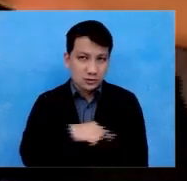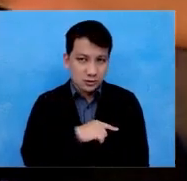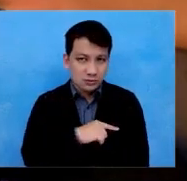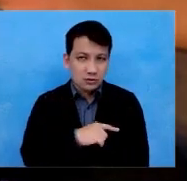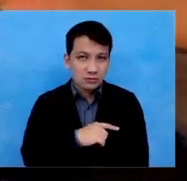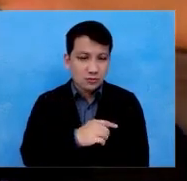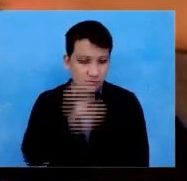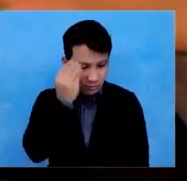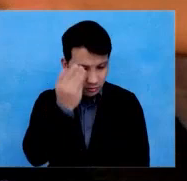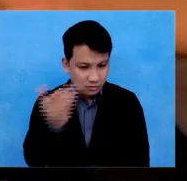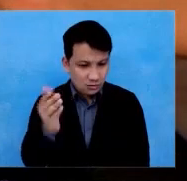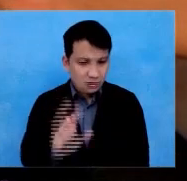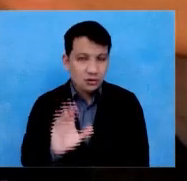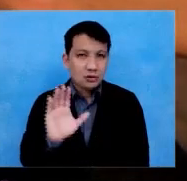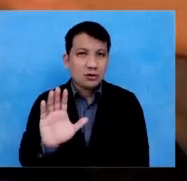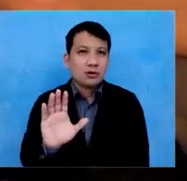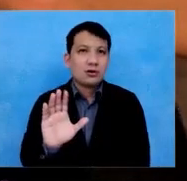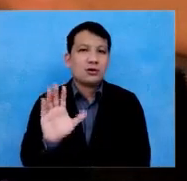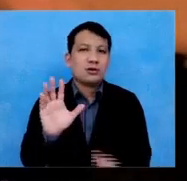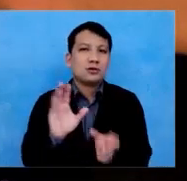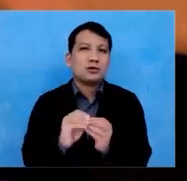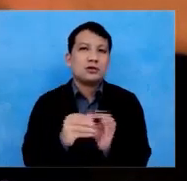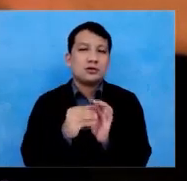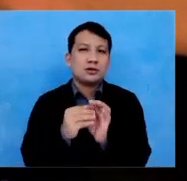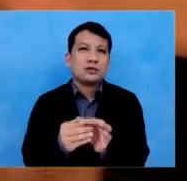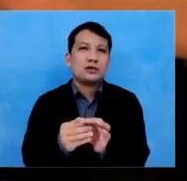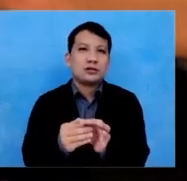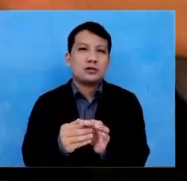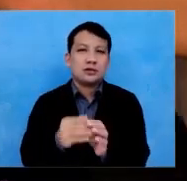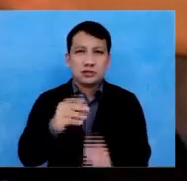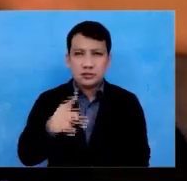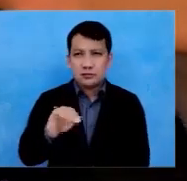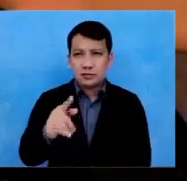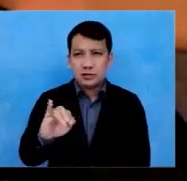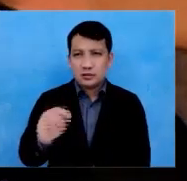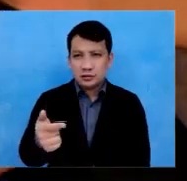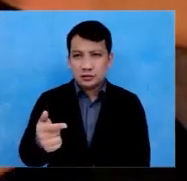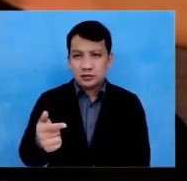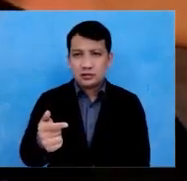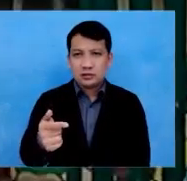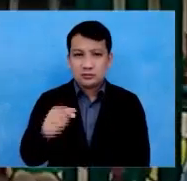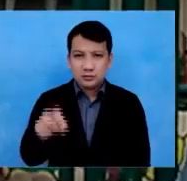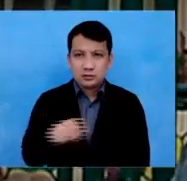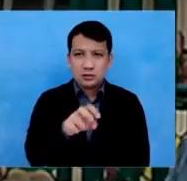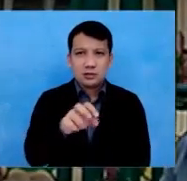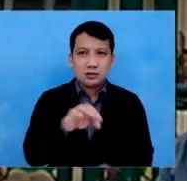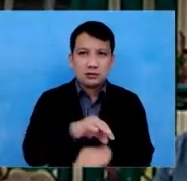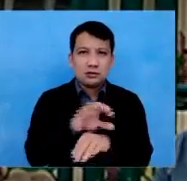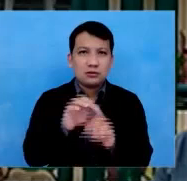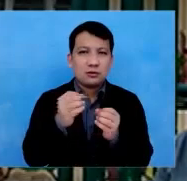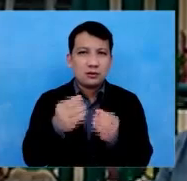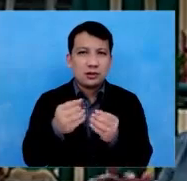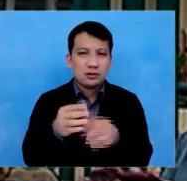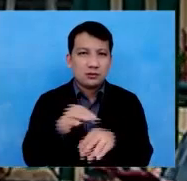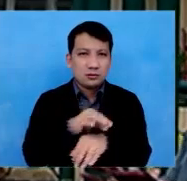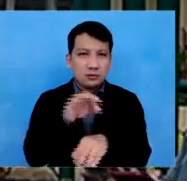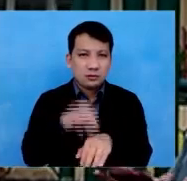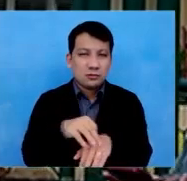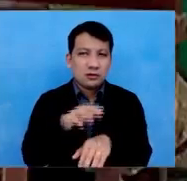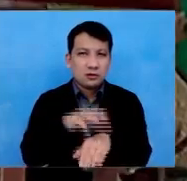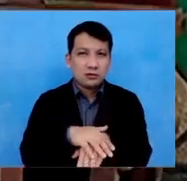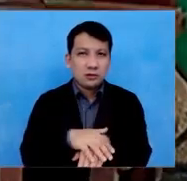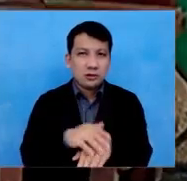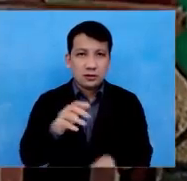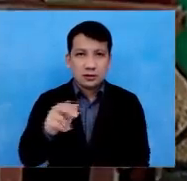kami yung paging kasi ang lamok marami. Isa lamang ang Aniban